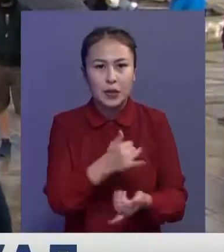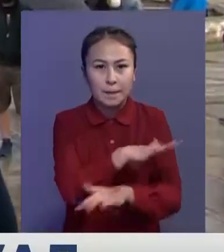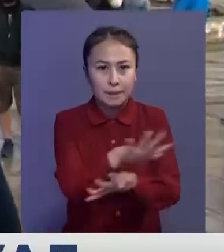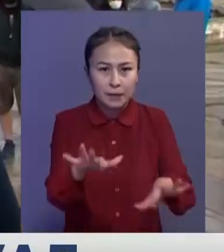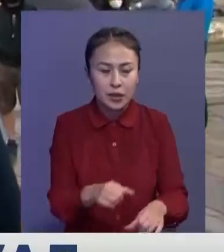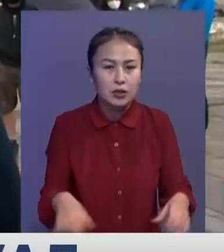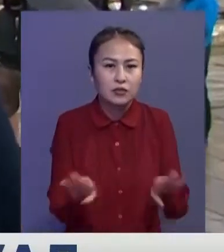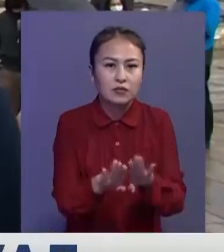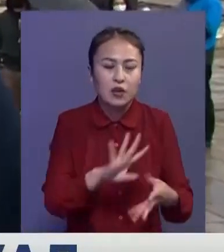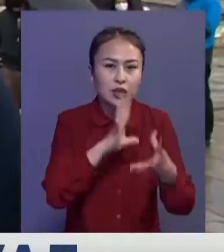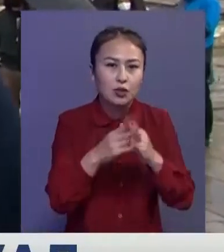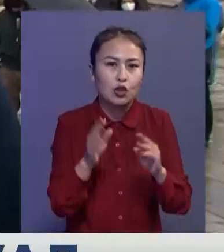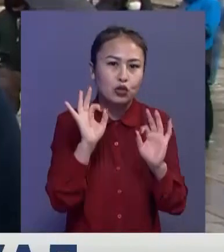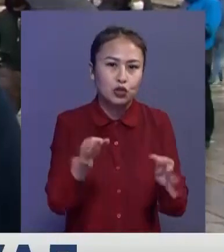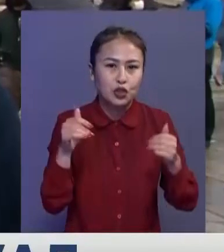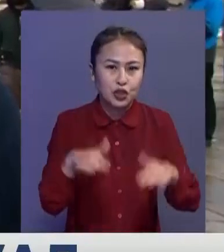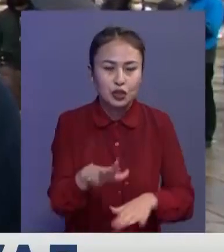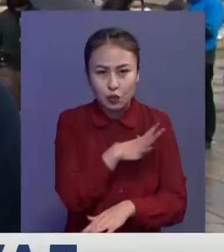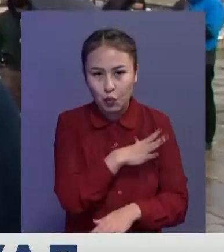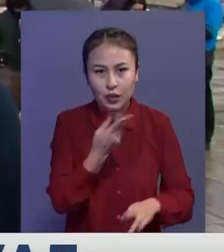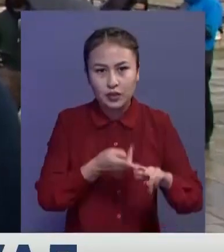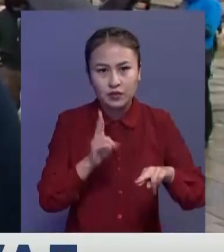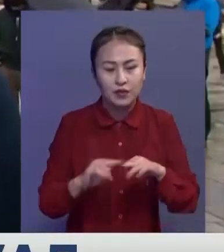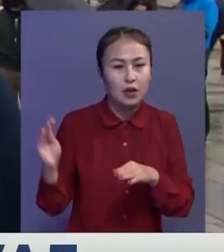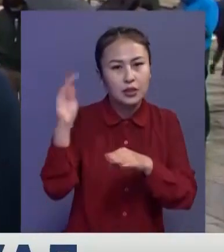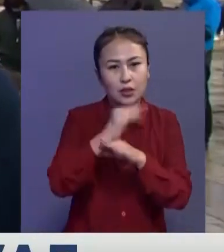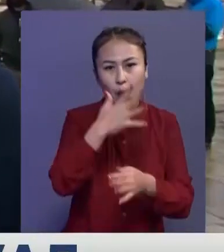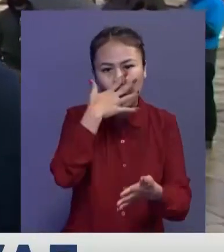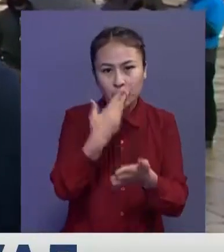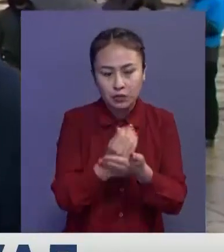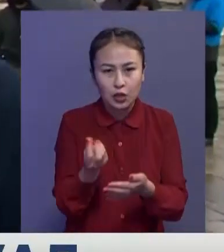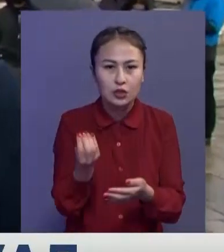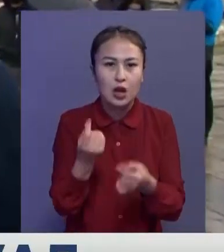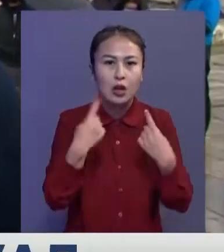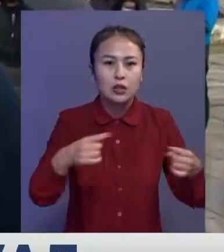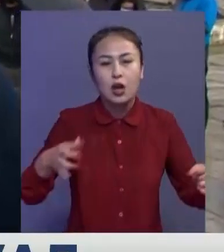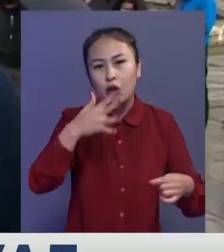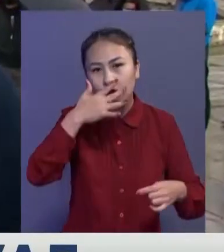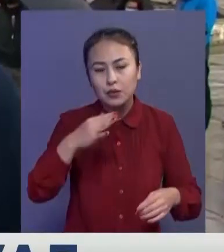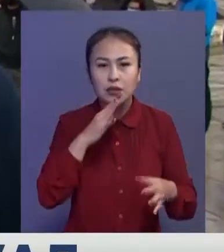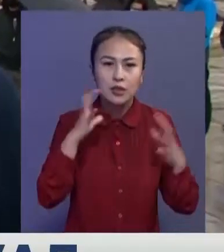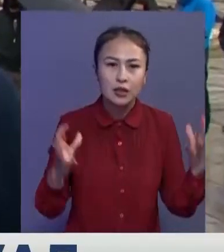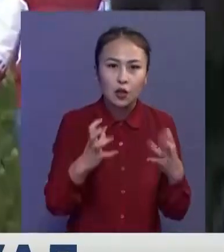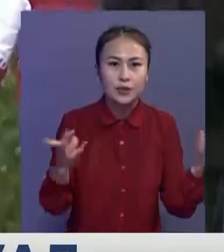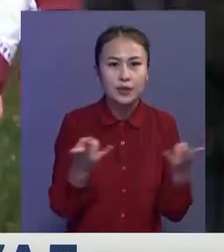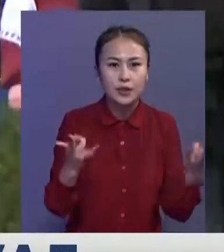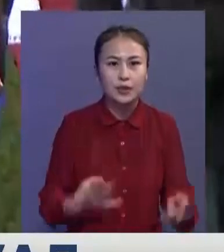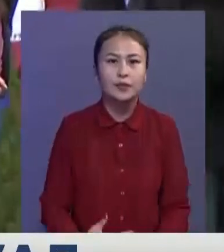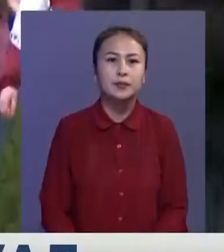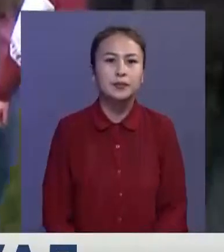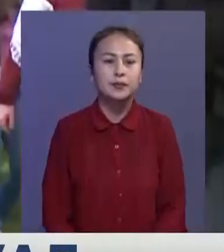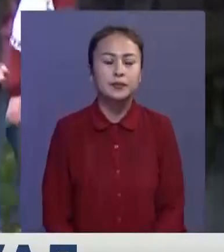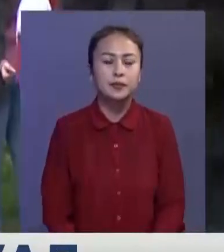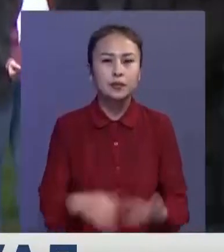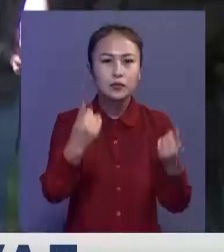алған жобасы дұрыс шешім деп ойлаймын. Саналылық танытып, өзімізді ғана емес, ұлтымызды, елімізді сақтап қалуымыз керек.